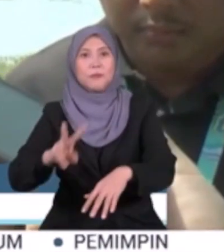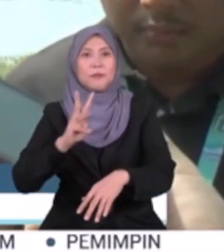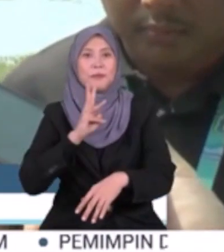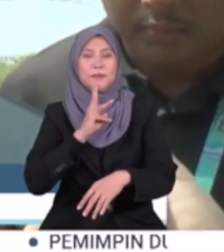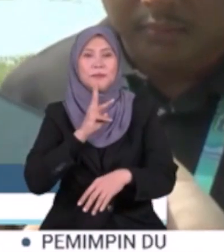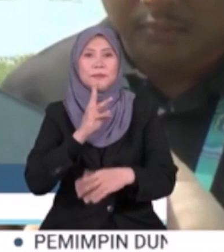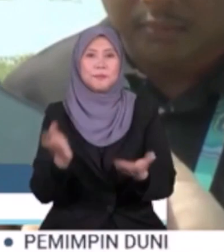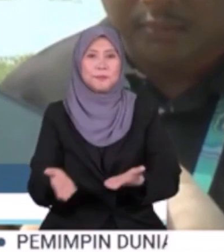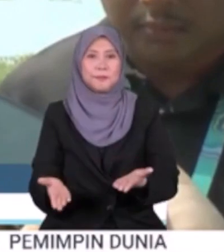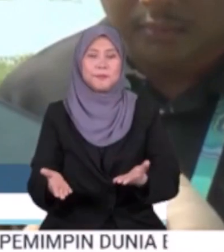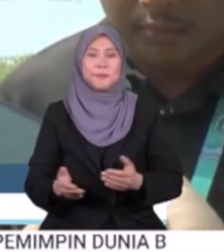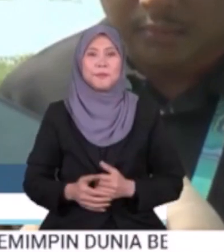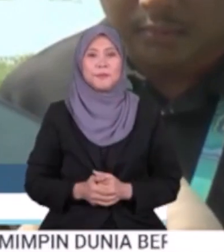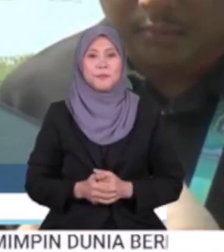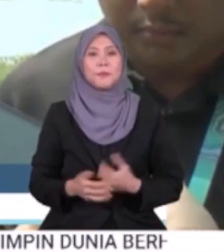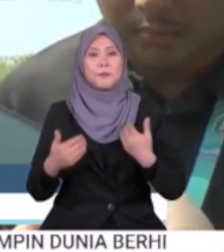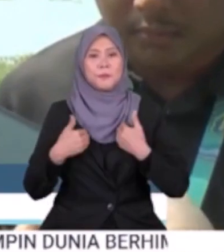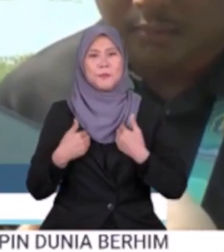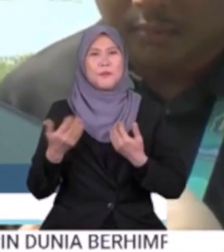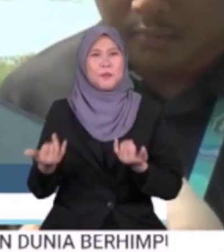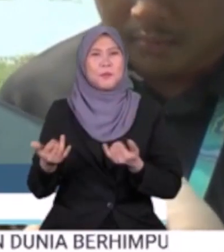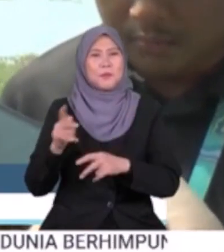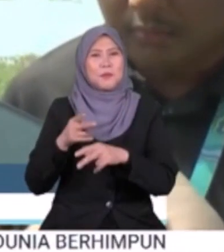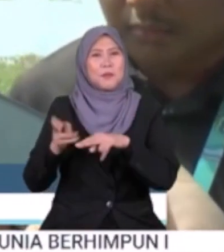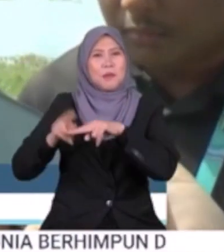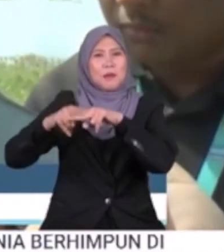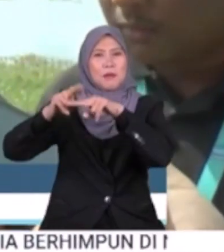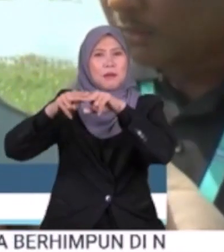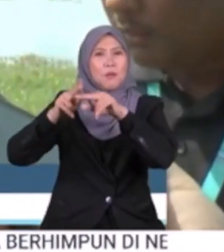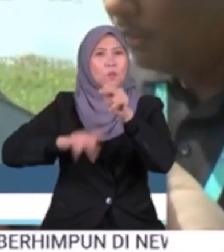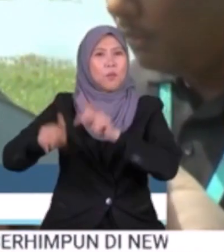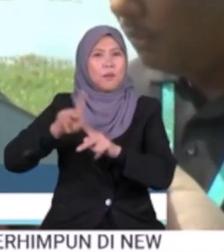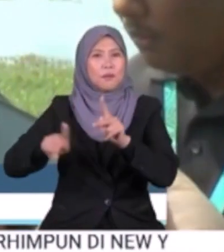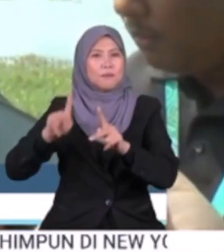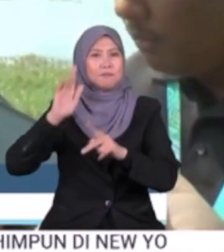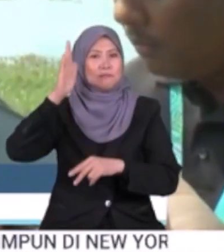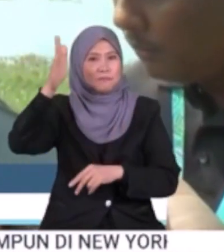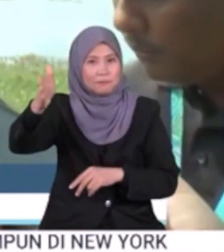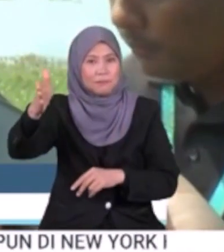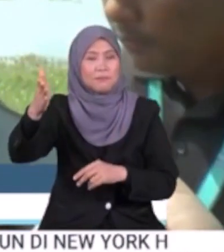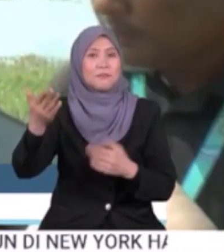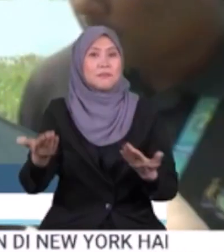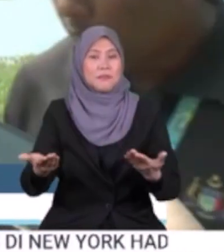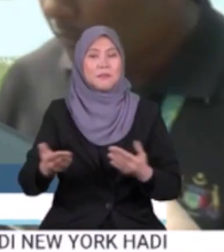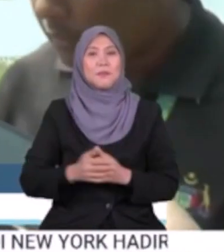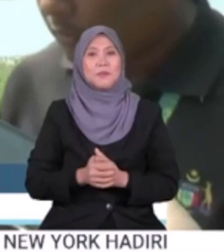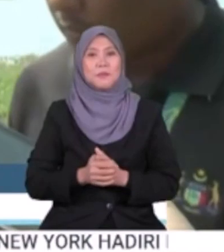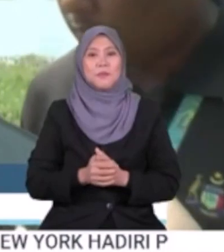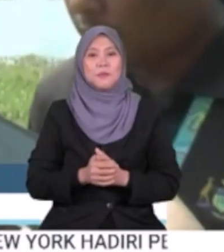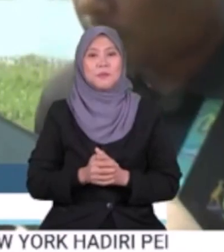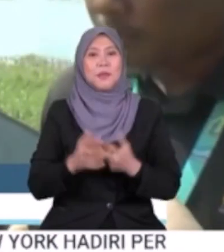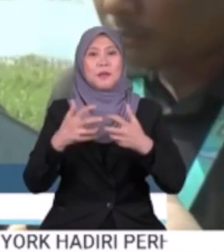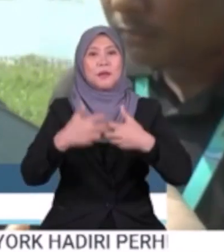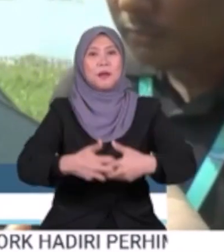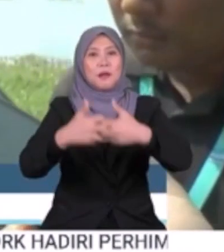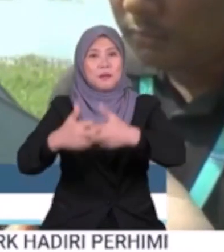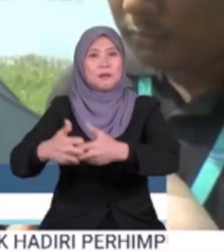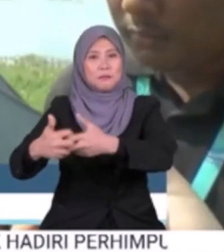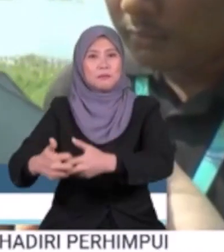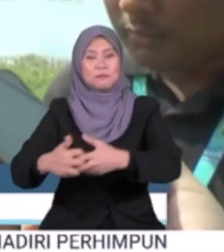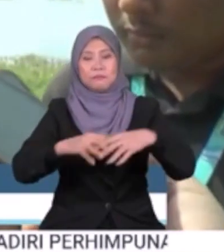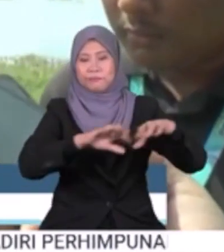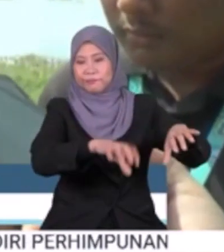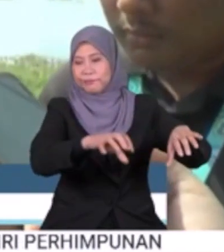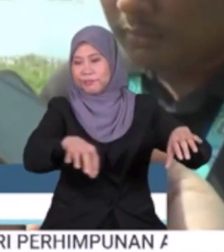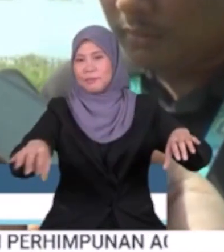kita ada penambahan penduduk pada masa depan dan juga perusahaan pelangi yang